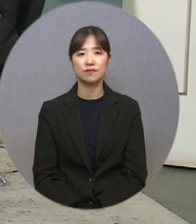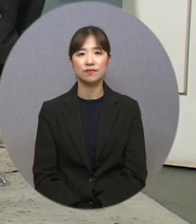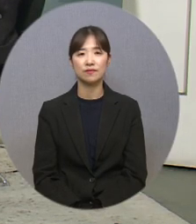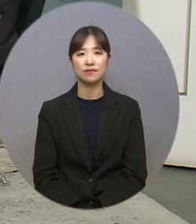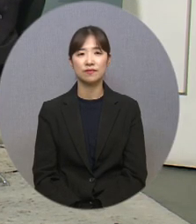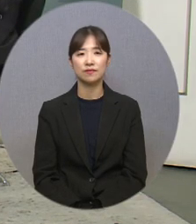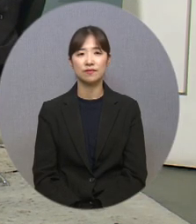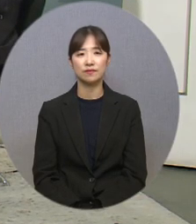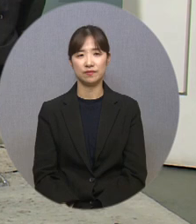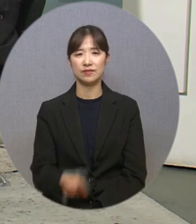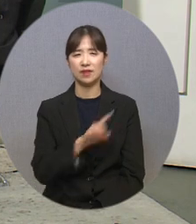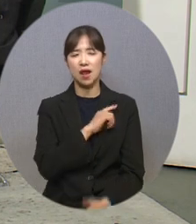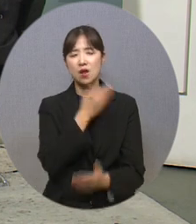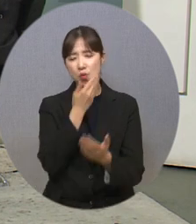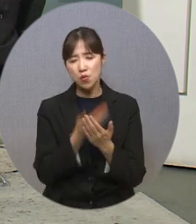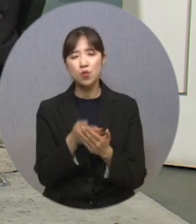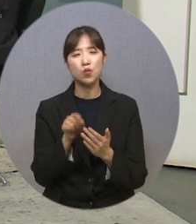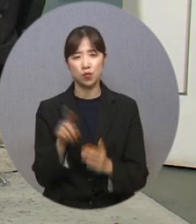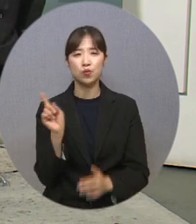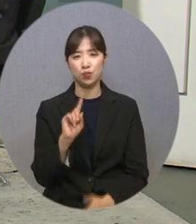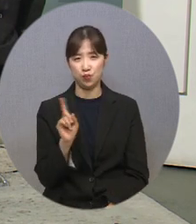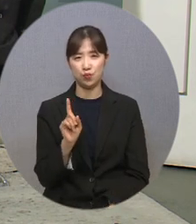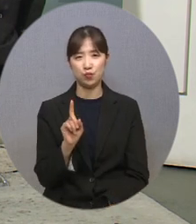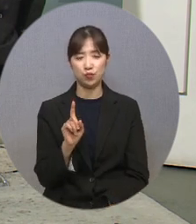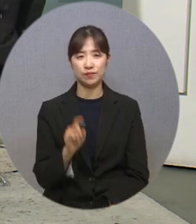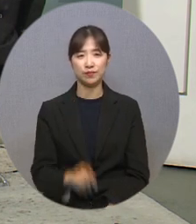제일 그 소중한 건요. 네.